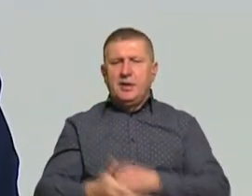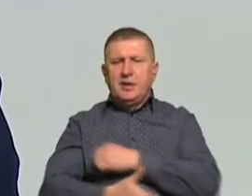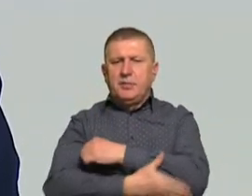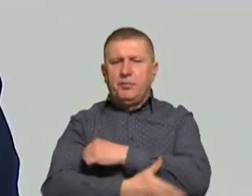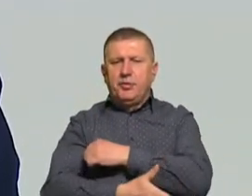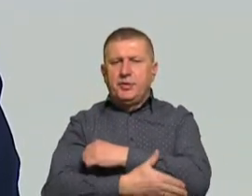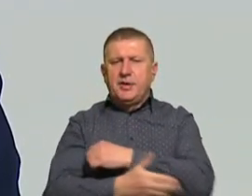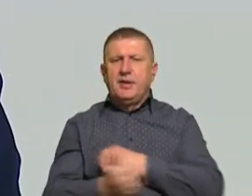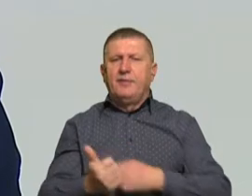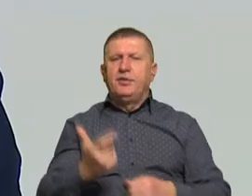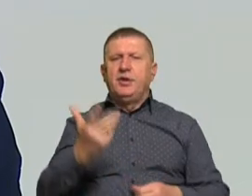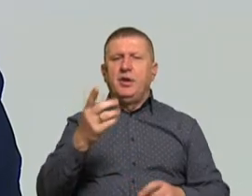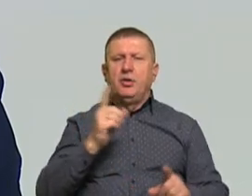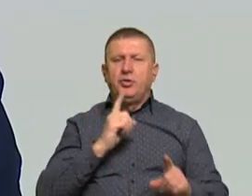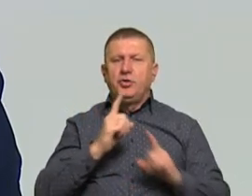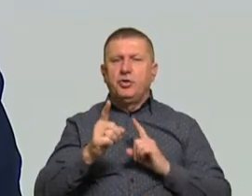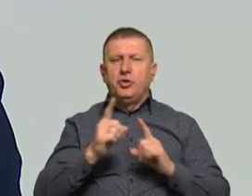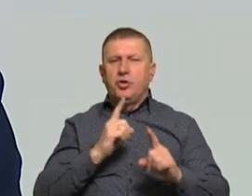ilość rozmów